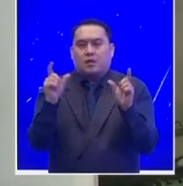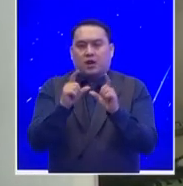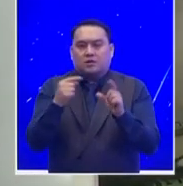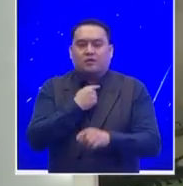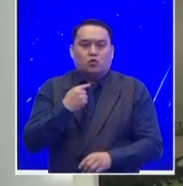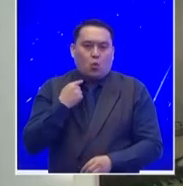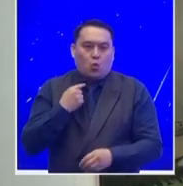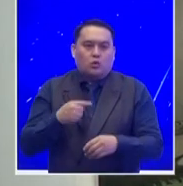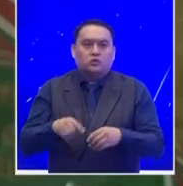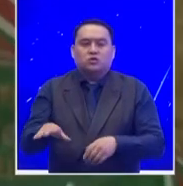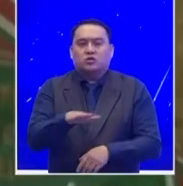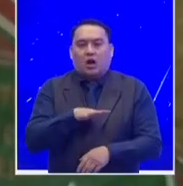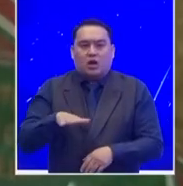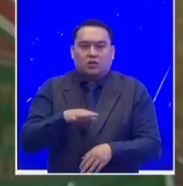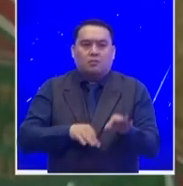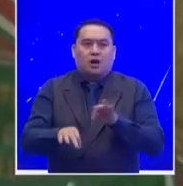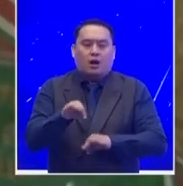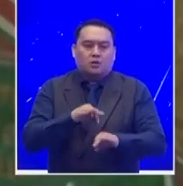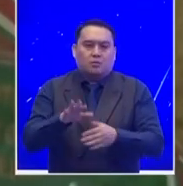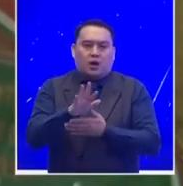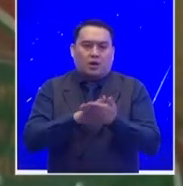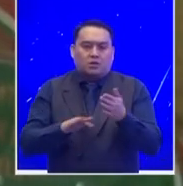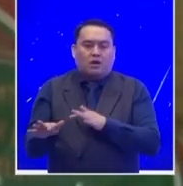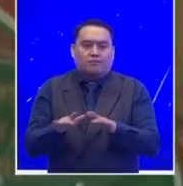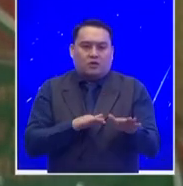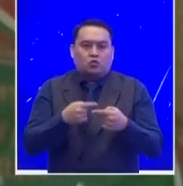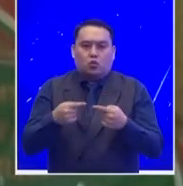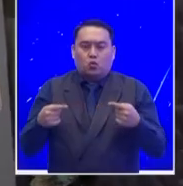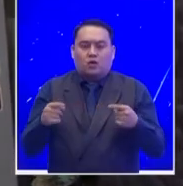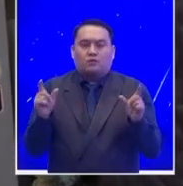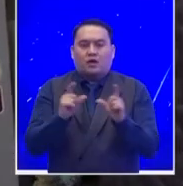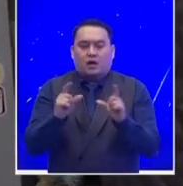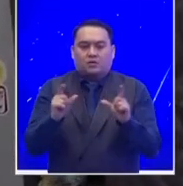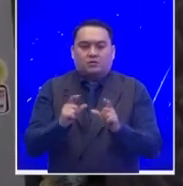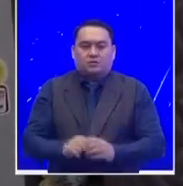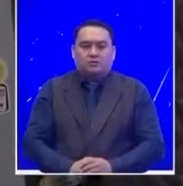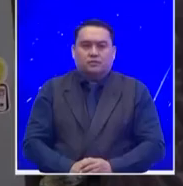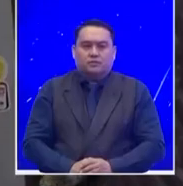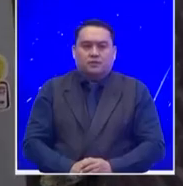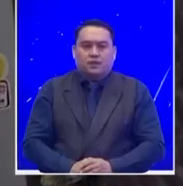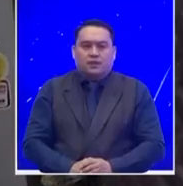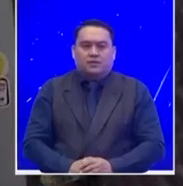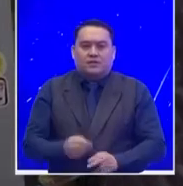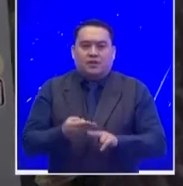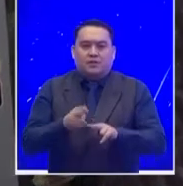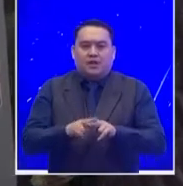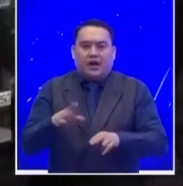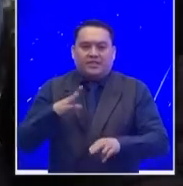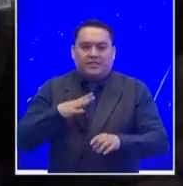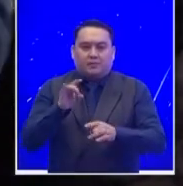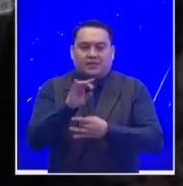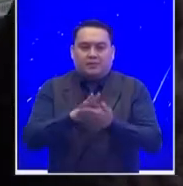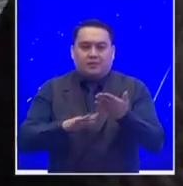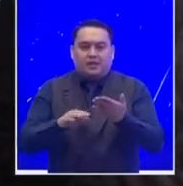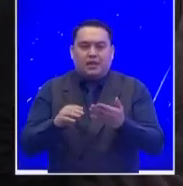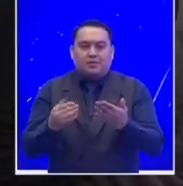Талдыкургана. Участники проекта надеются на дальнейшее продолжение акции и в других торговых объектах города. Ведь цель инициативы велика. Основная